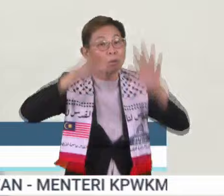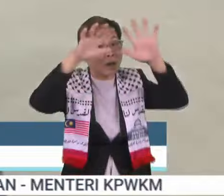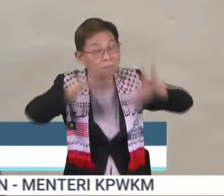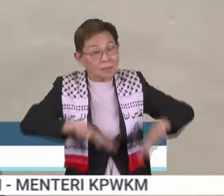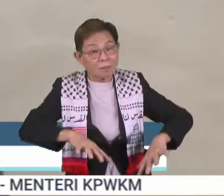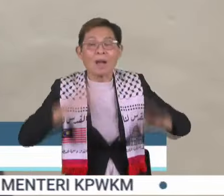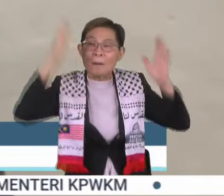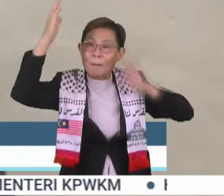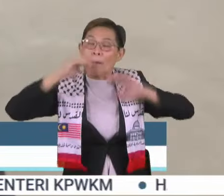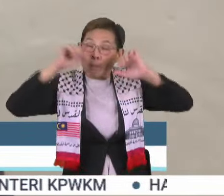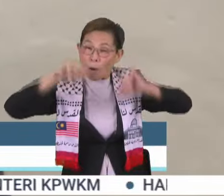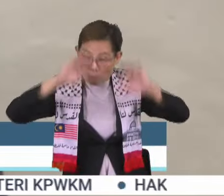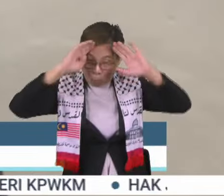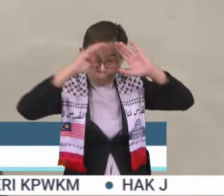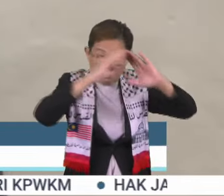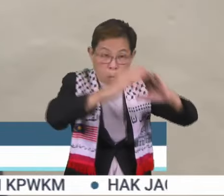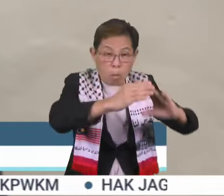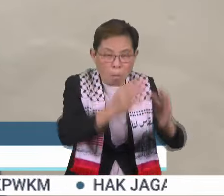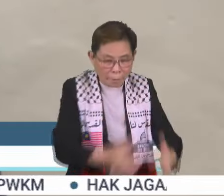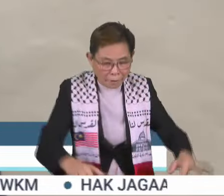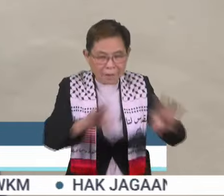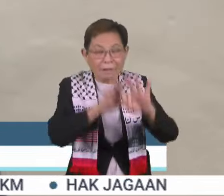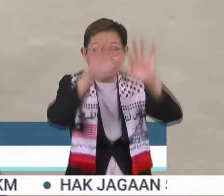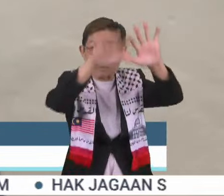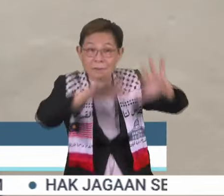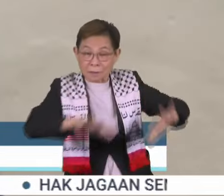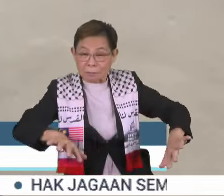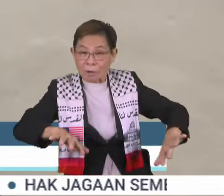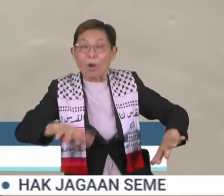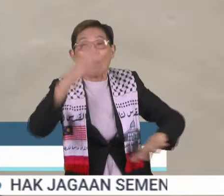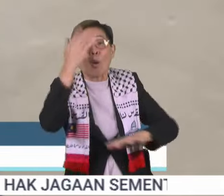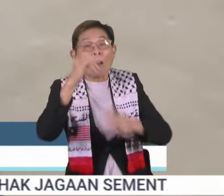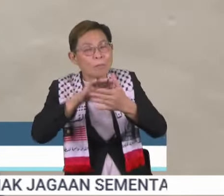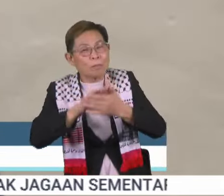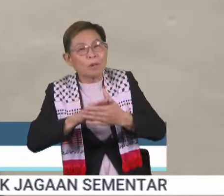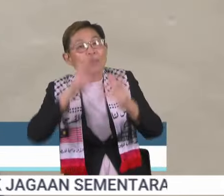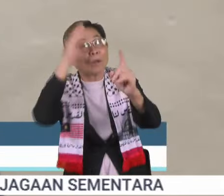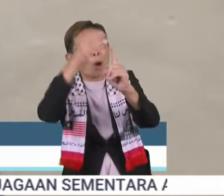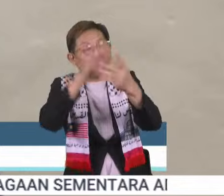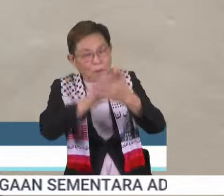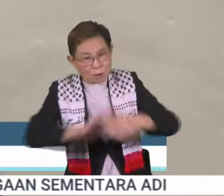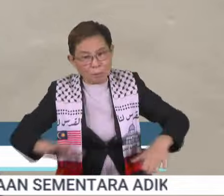ASEAN. Malaysia boleh menekankan kepentingan ASEAN dalam isu keselamatan dan